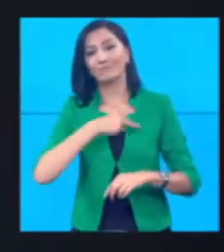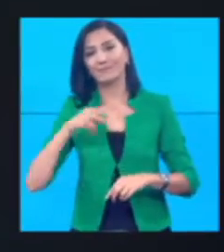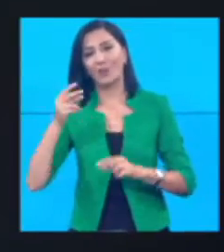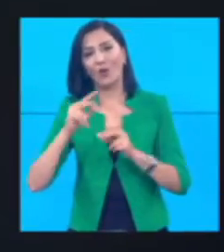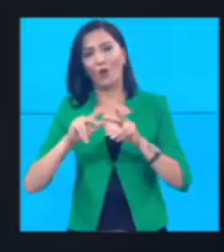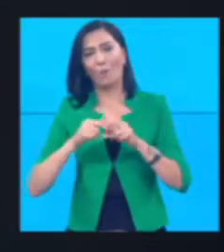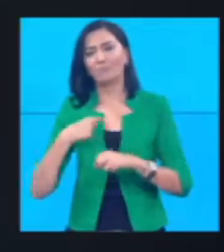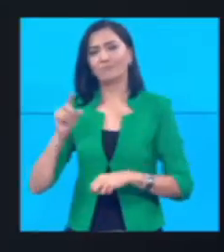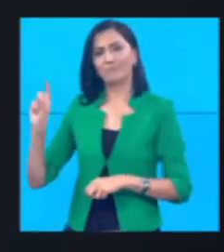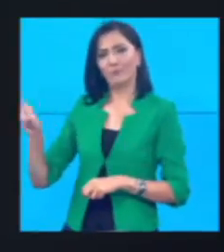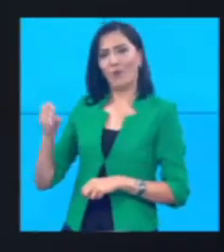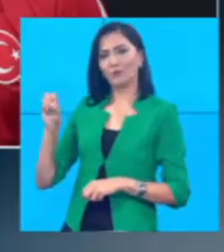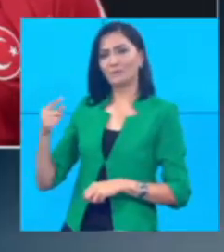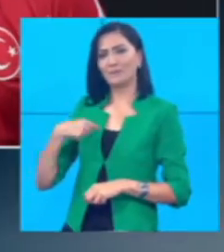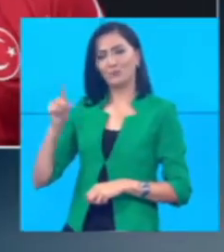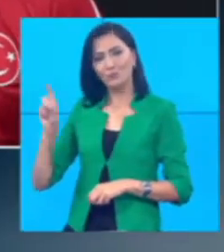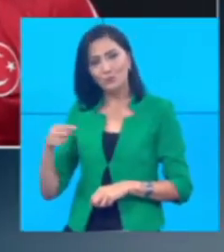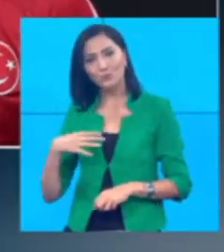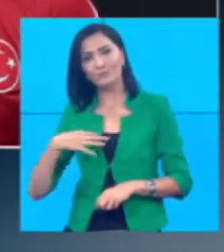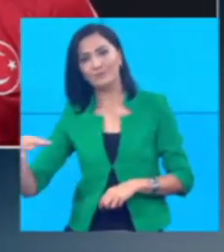Ömer Cantay hocamız keşfetti beni.